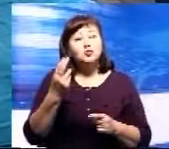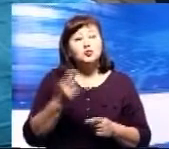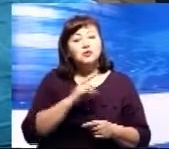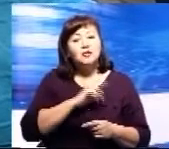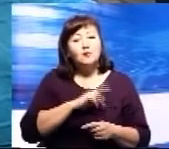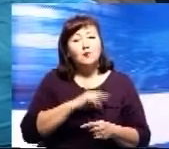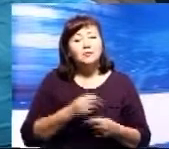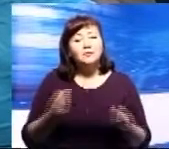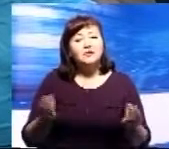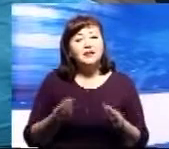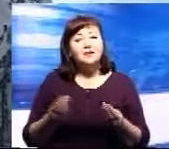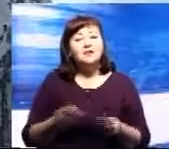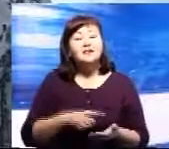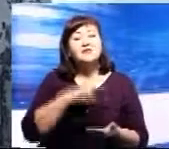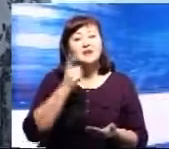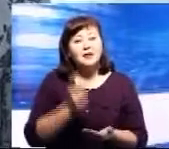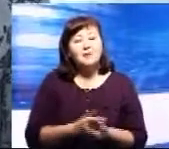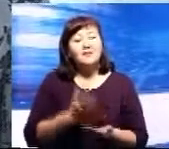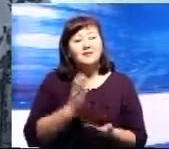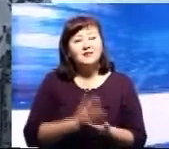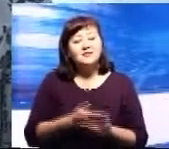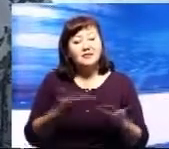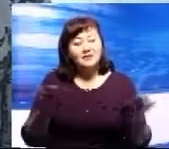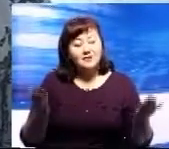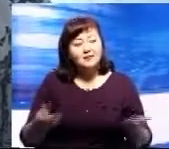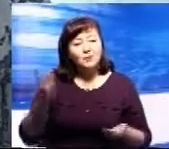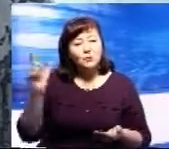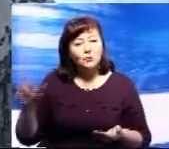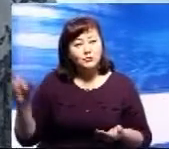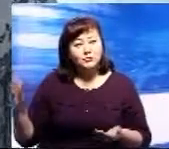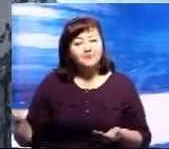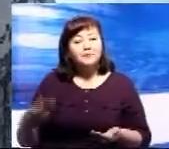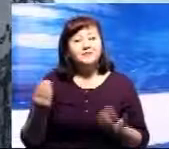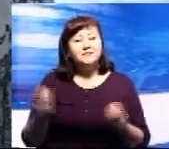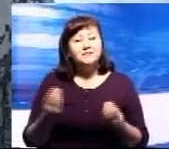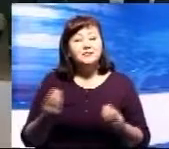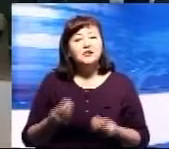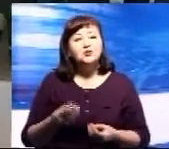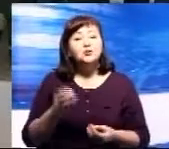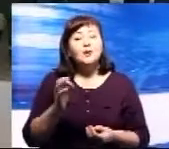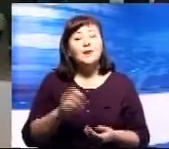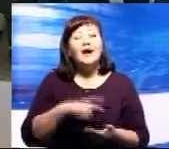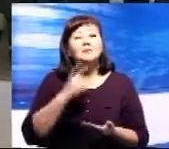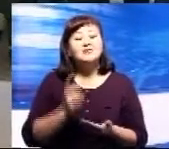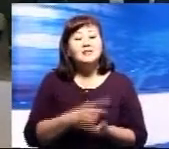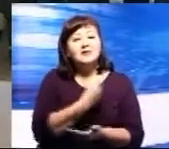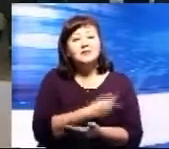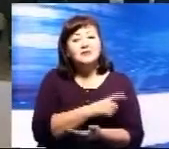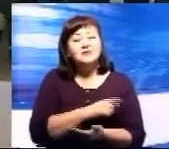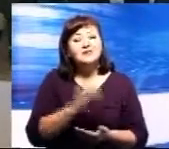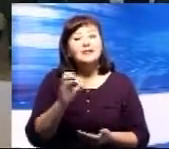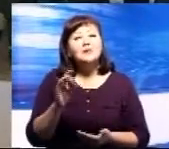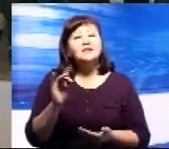и требования, предъявляемые к ним. Также на семинаре была дана информация об обязательном медицинском страховании и о программе